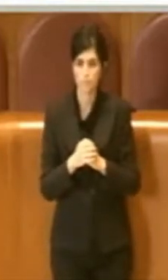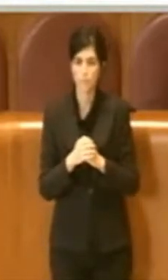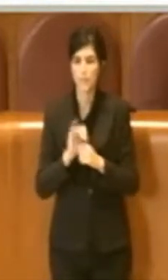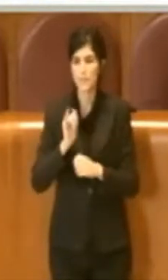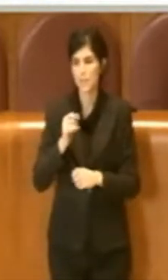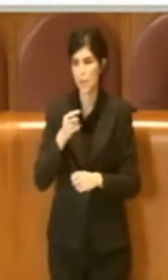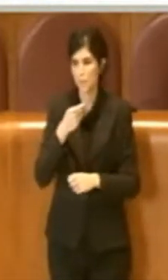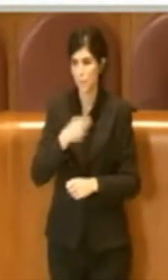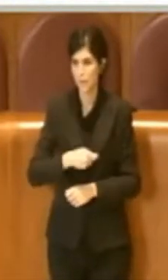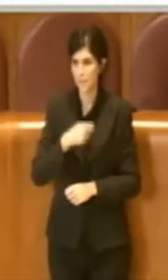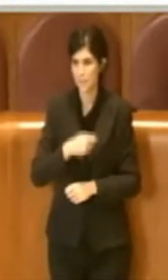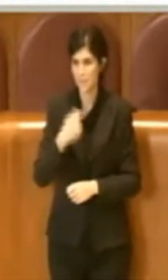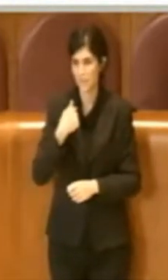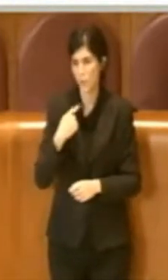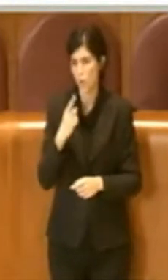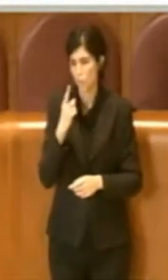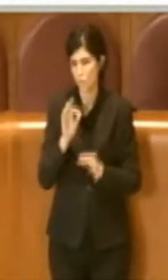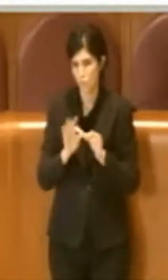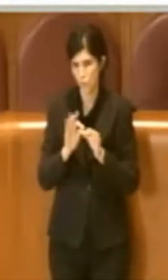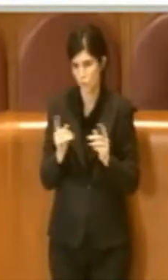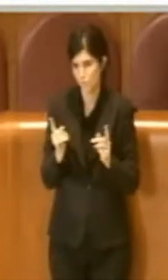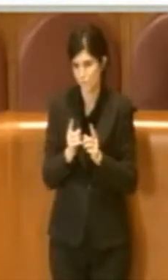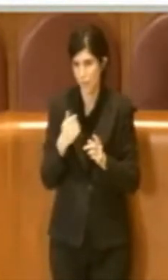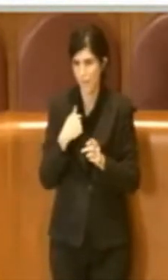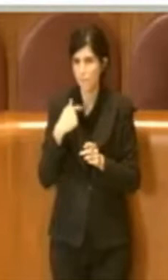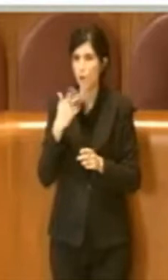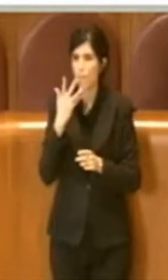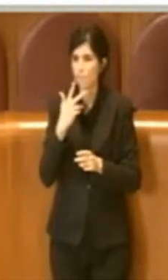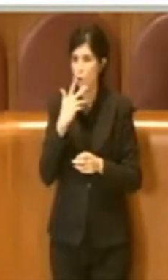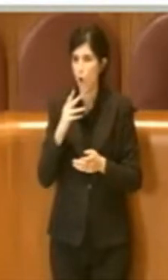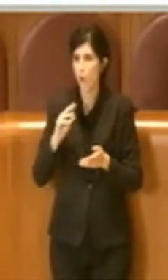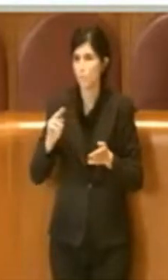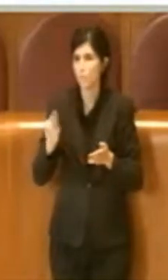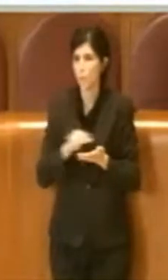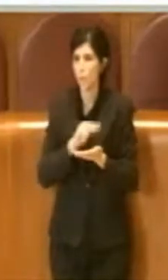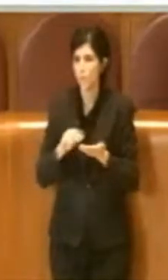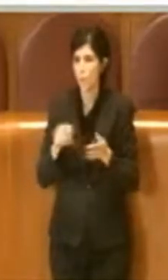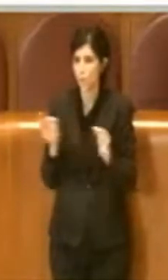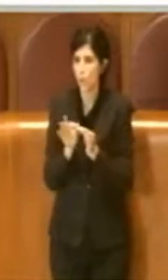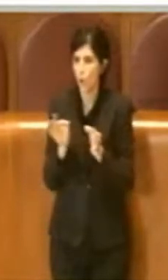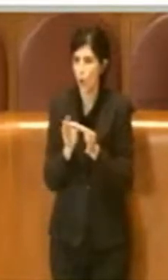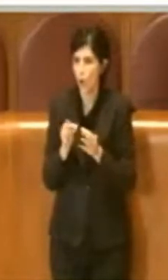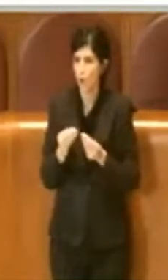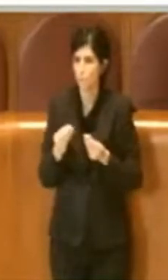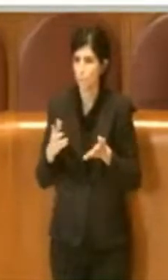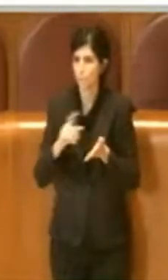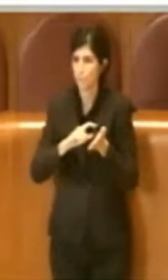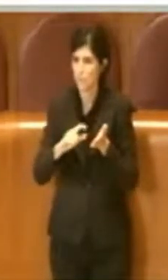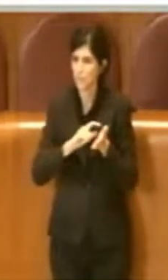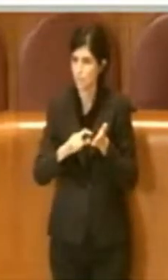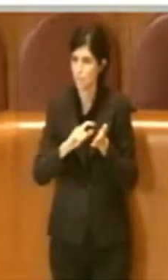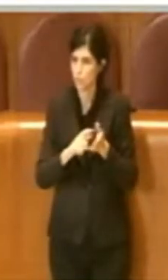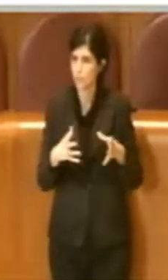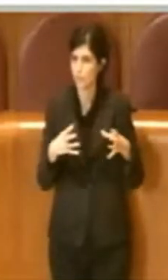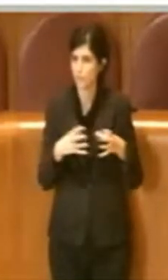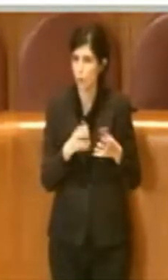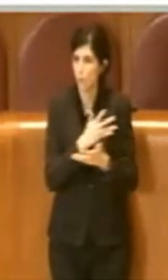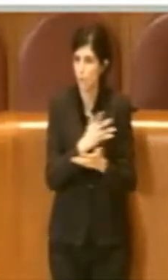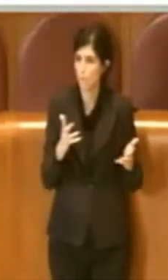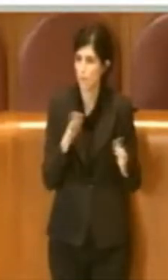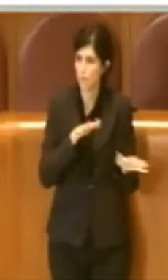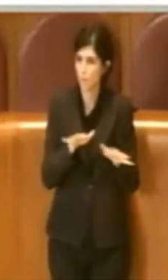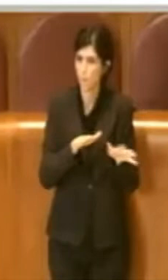Sì, Presidente, anche meno, anche un minuto, chiaramente per dichiarare il voto favorevole a questo dispositivo della maggioranza, perciò del Movimento